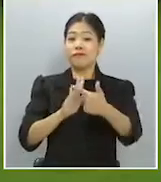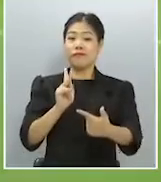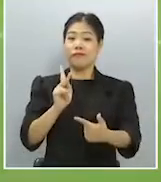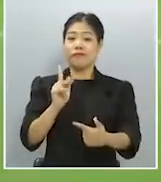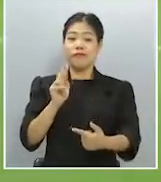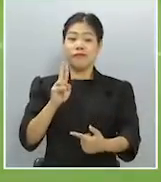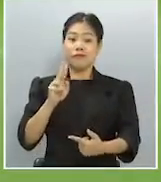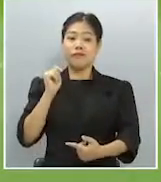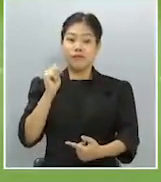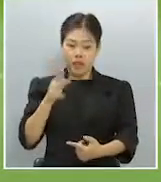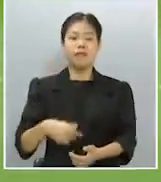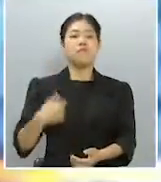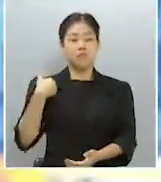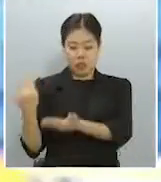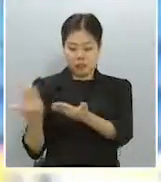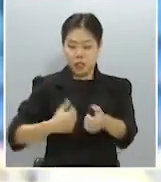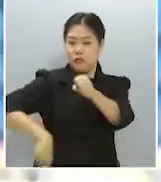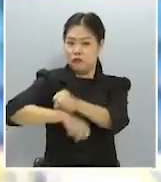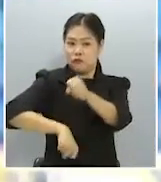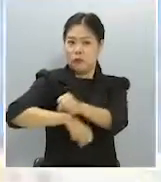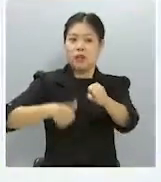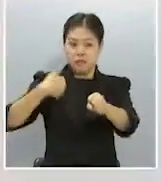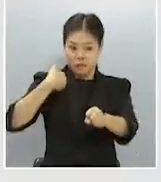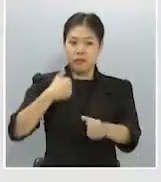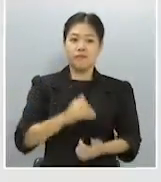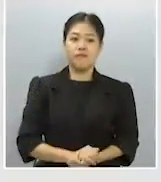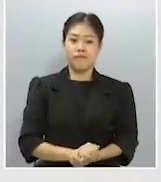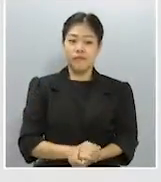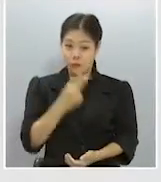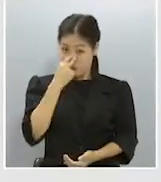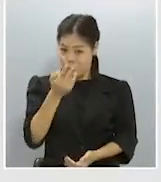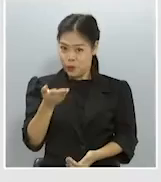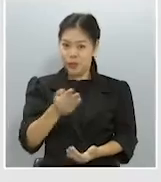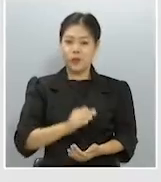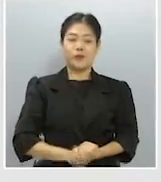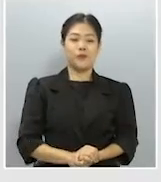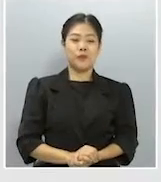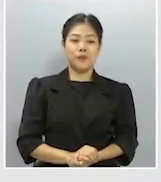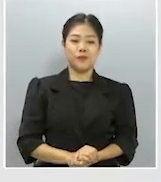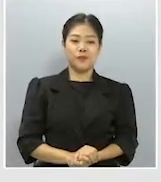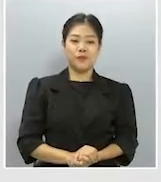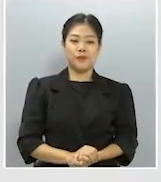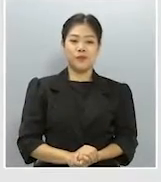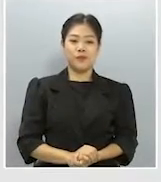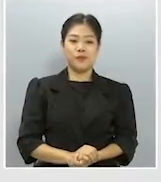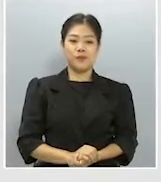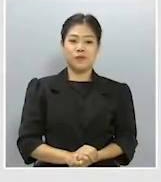ยเคยถูกเชิญไปเตะบอลถึงสนามของเรอัลมาดริดมาแล้วนะครับดูลีลาน้องชายผมครับเกรทเยี่ยมสม